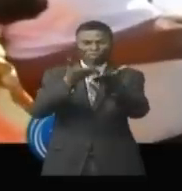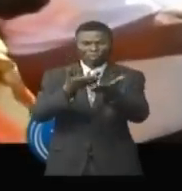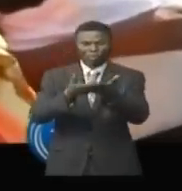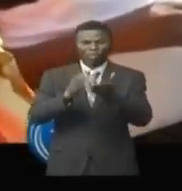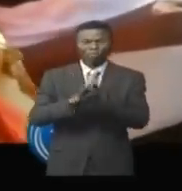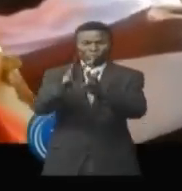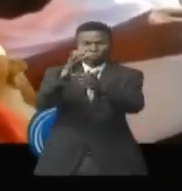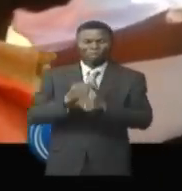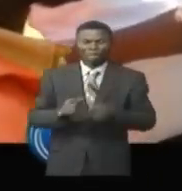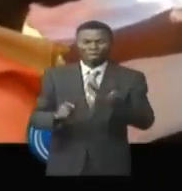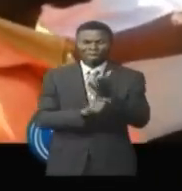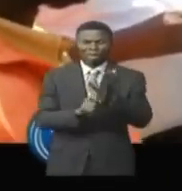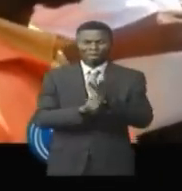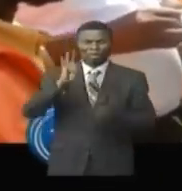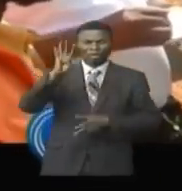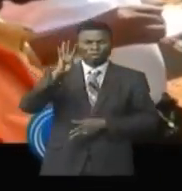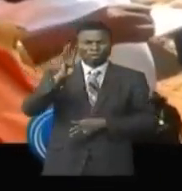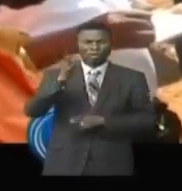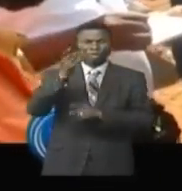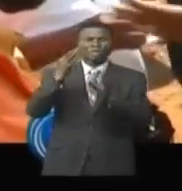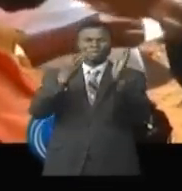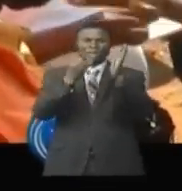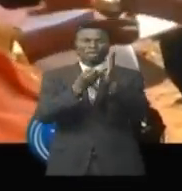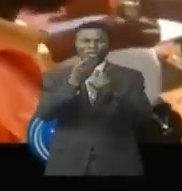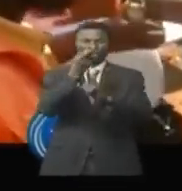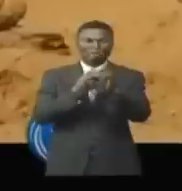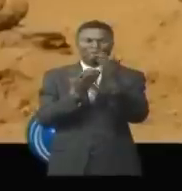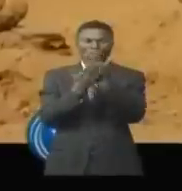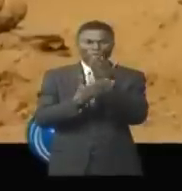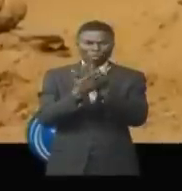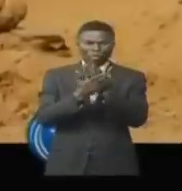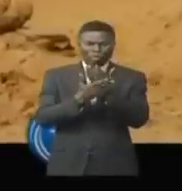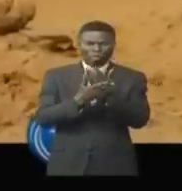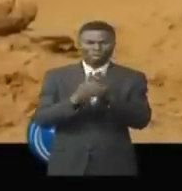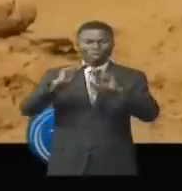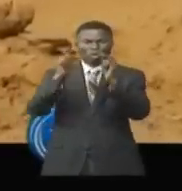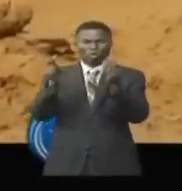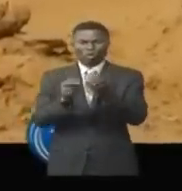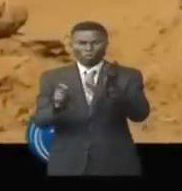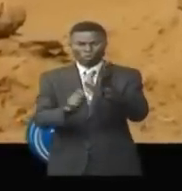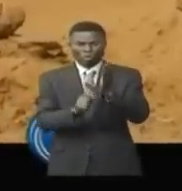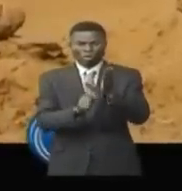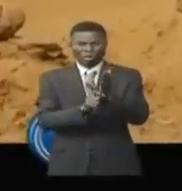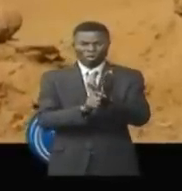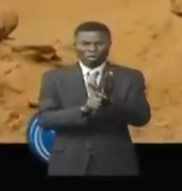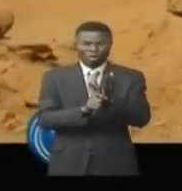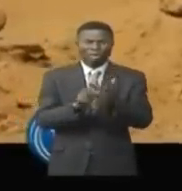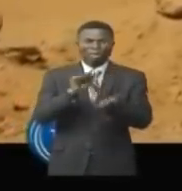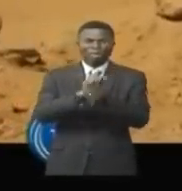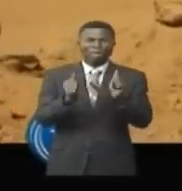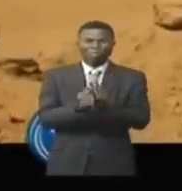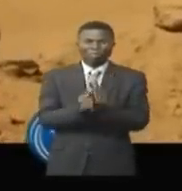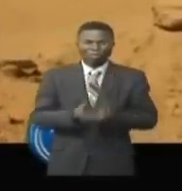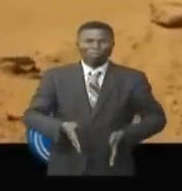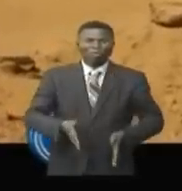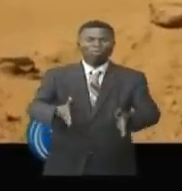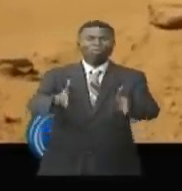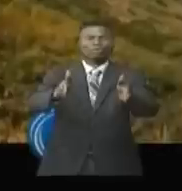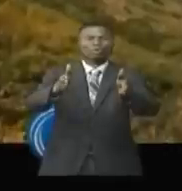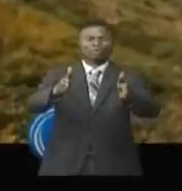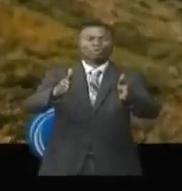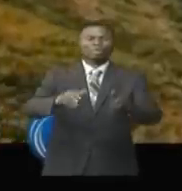Réception technique le jeudi 7 juillet par le bureau technique de contrôle, BTC en sigle, dans les escarpements d'Ngomo sur